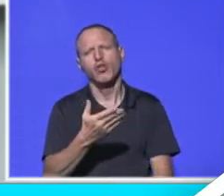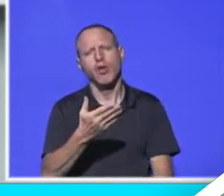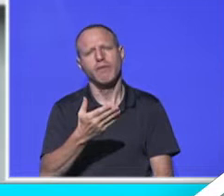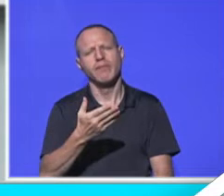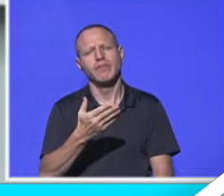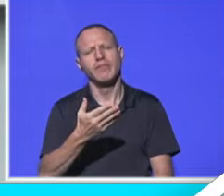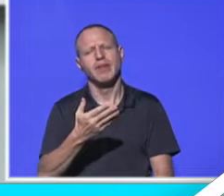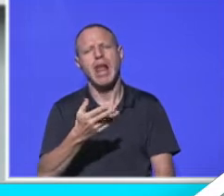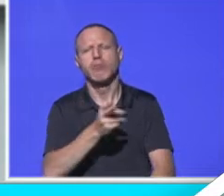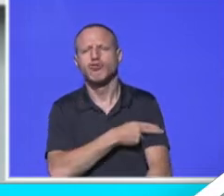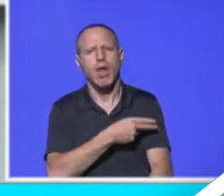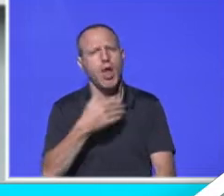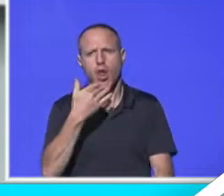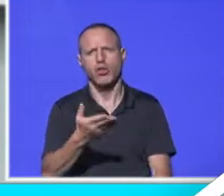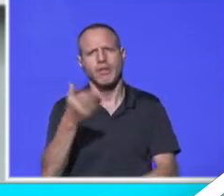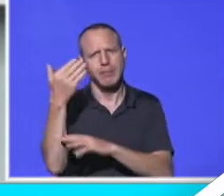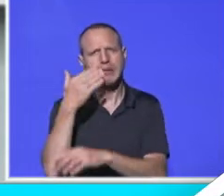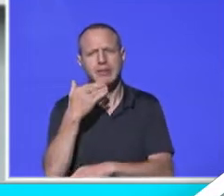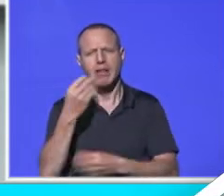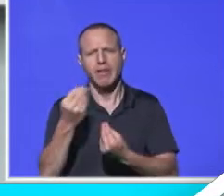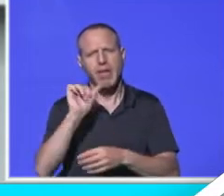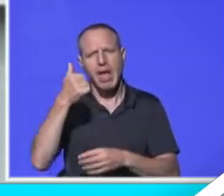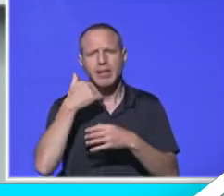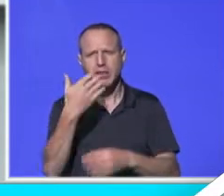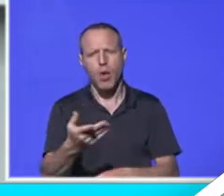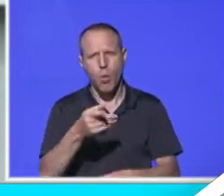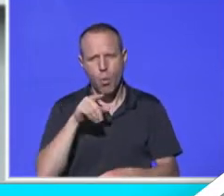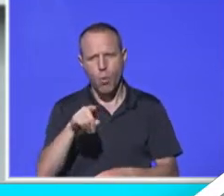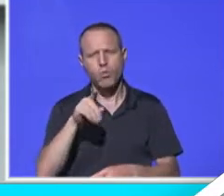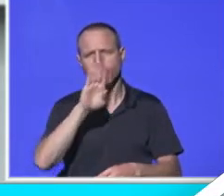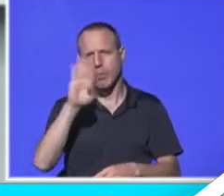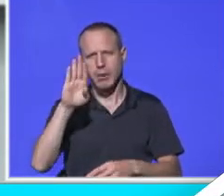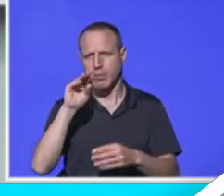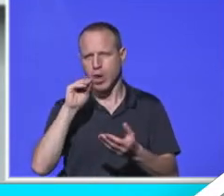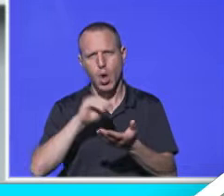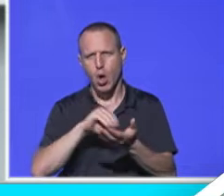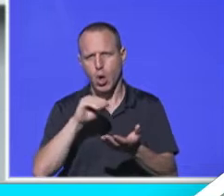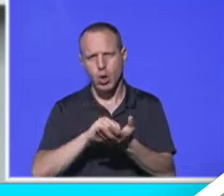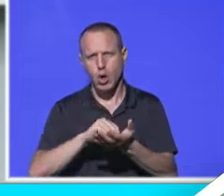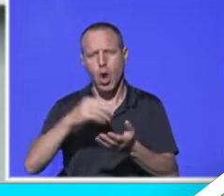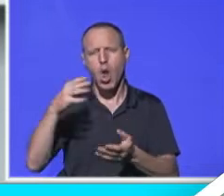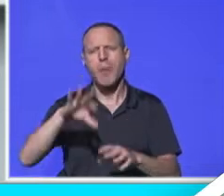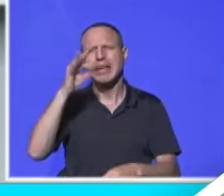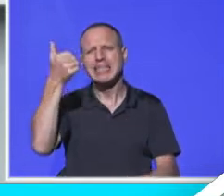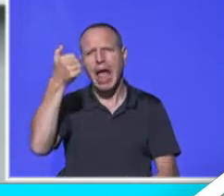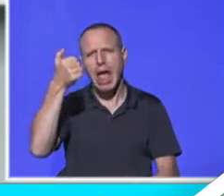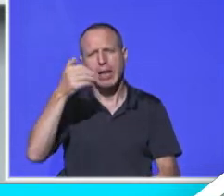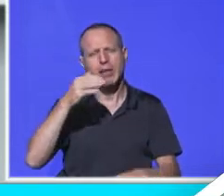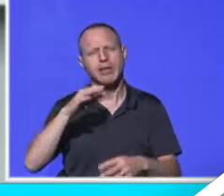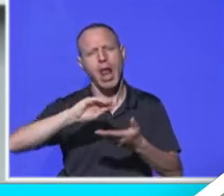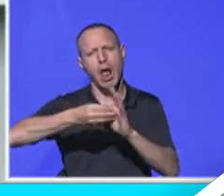למדינת ישראל. והדבר הכי גרוע הוא שבנימין נתניהו עוד לא מצא את העת לחתום על הסדר ניגוד